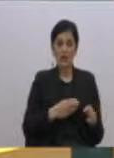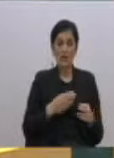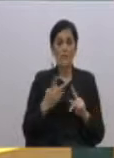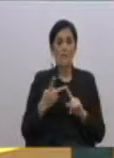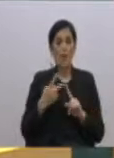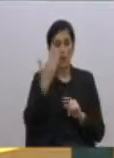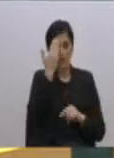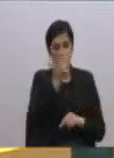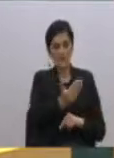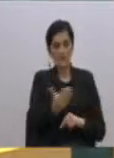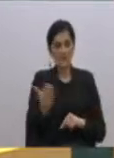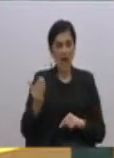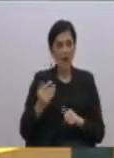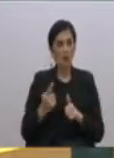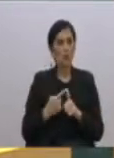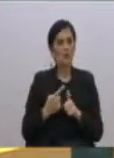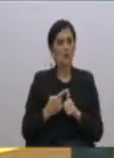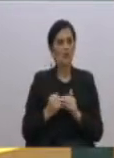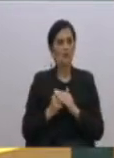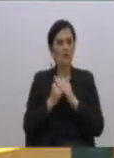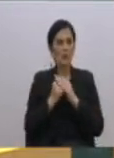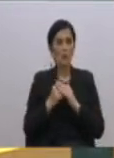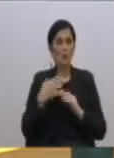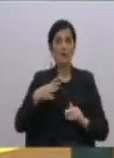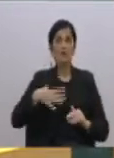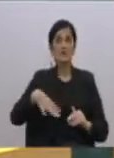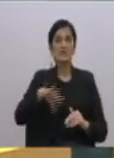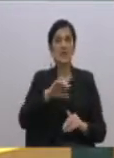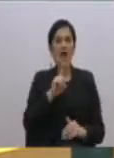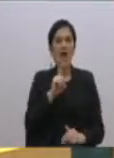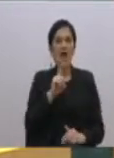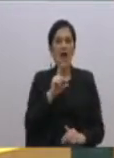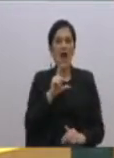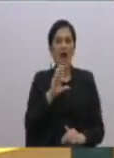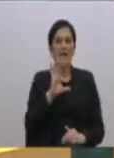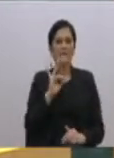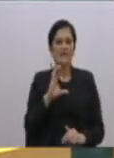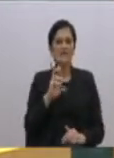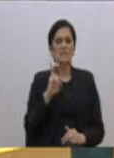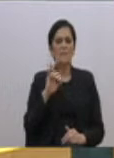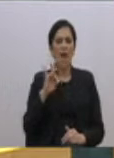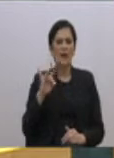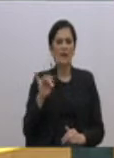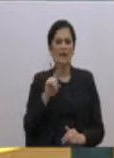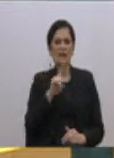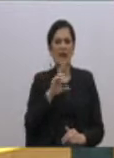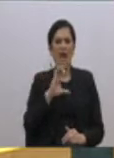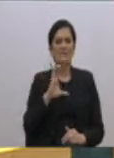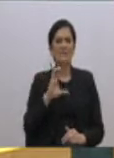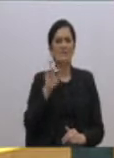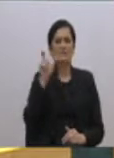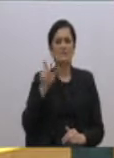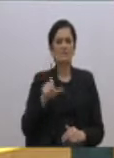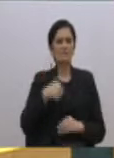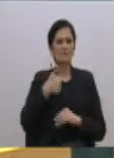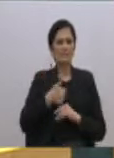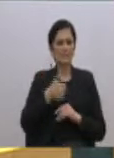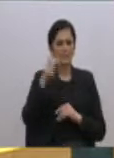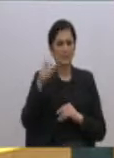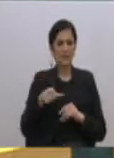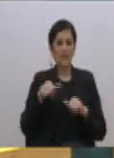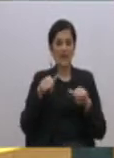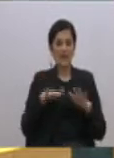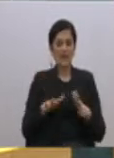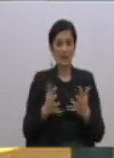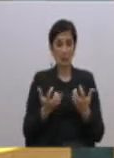რეპუტაცია. ეს იყო როგორც საქართველოში იყო ხევის ბერები, ხევის თავები და ასე შემდეგ. ანუ გადაწყვეტილება ფაქტობრივად